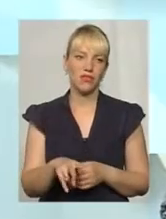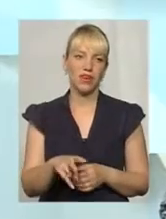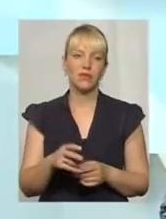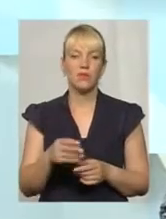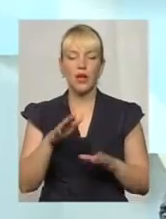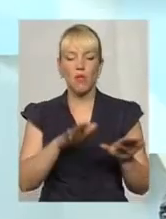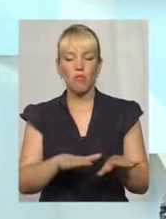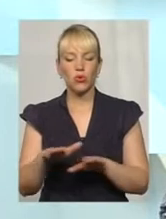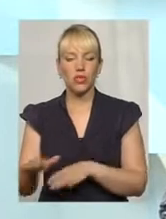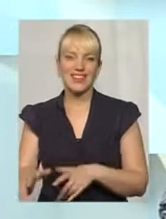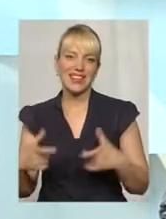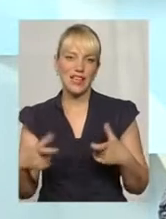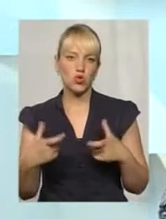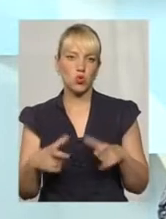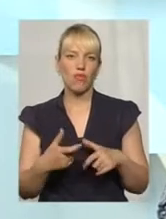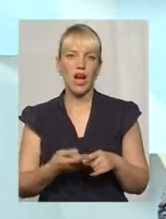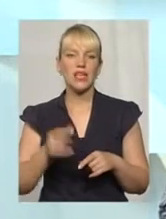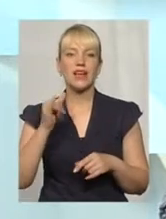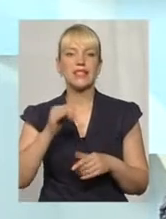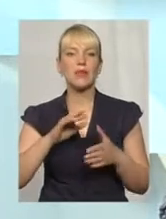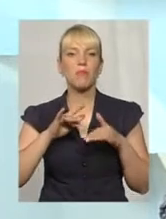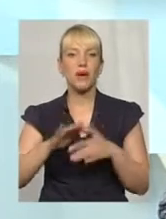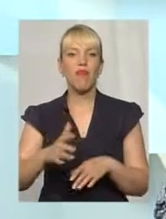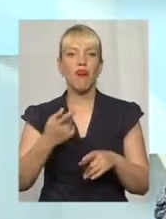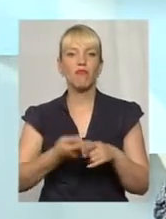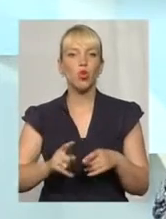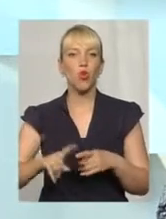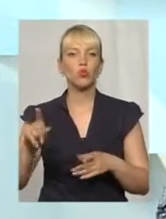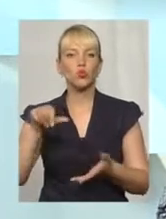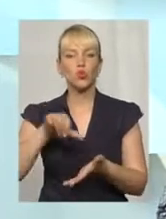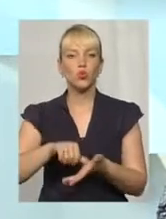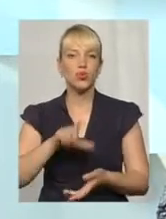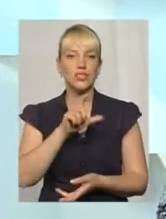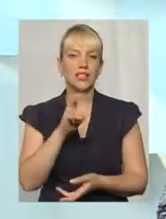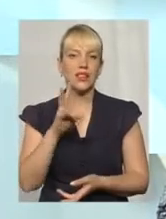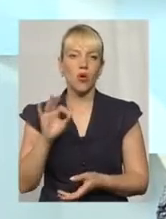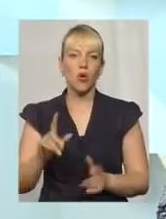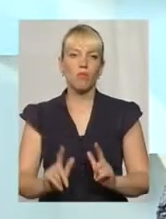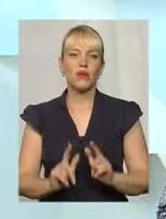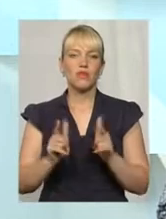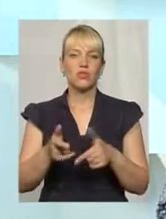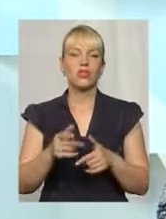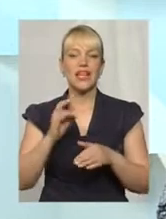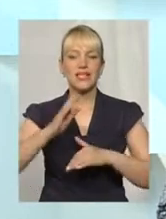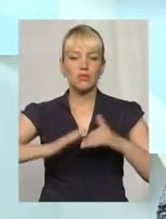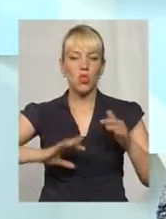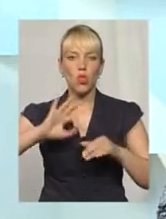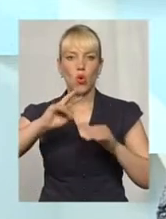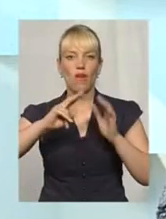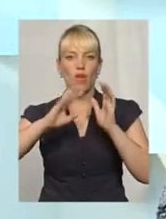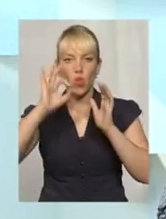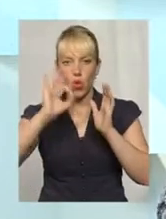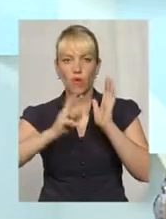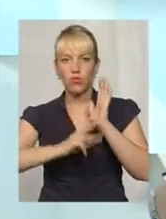тестування. Справа в тому, що участь у ЗНО при вступі на спеціальність 081 мають не